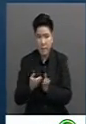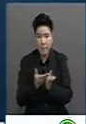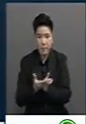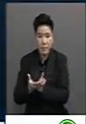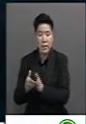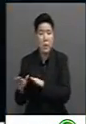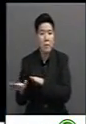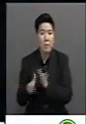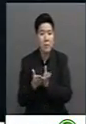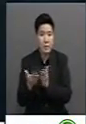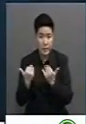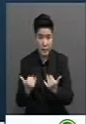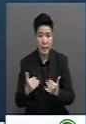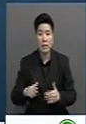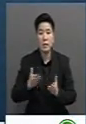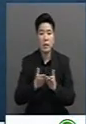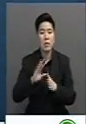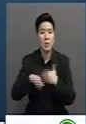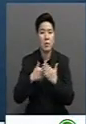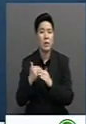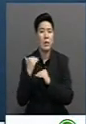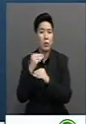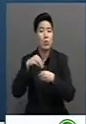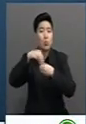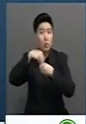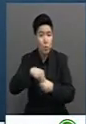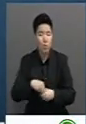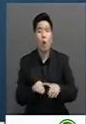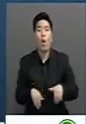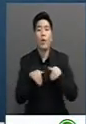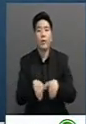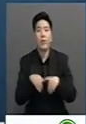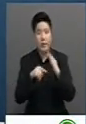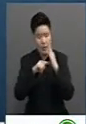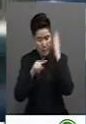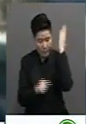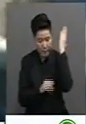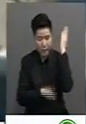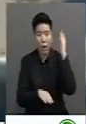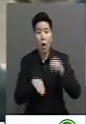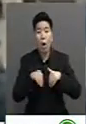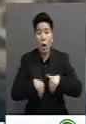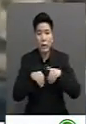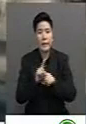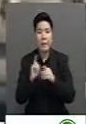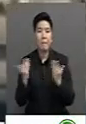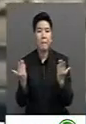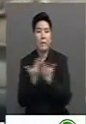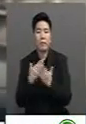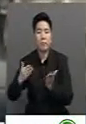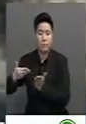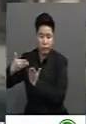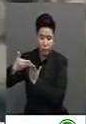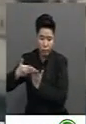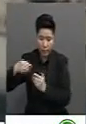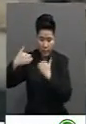ซึ่งก่อนหน้านี้กองเรือดังกล่าวมีกำหนดไปประจำการที่ออสเตรเลียแต่ได้รับคำสั่งให้เปลี่ยนเส้นทางขณะก